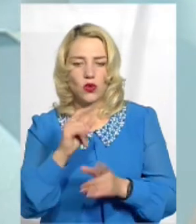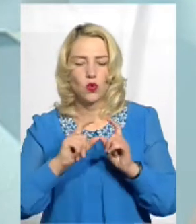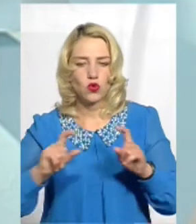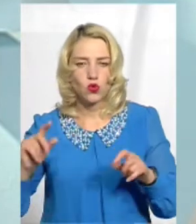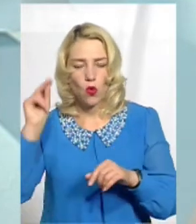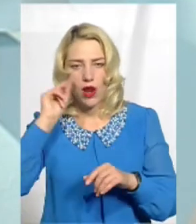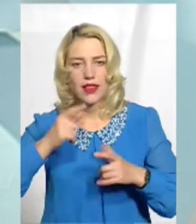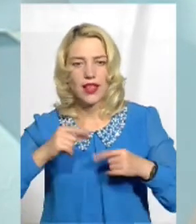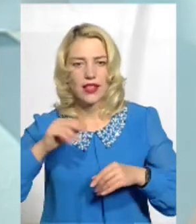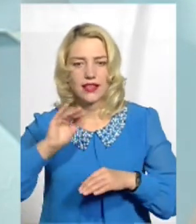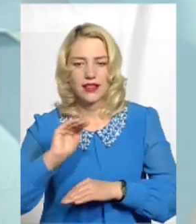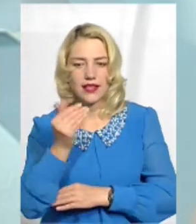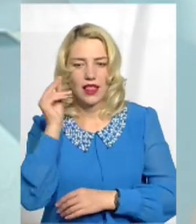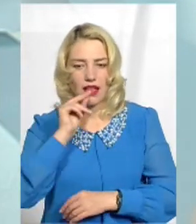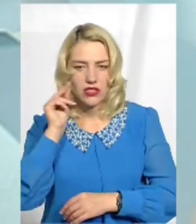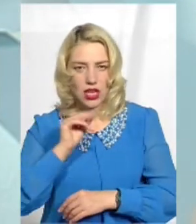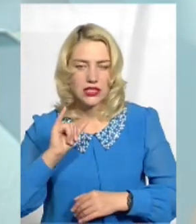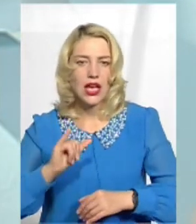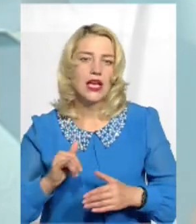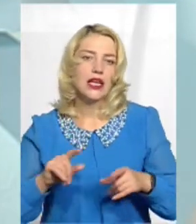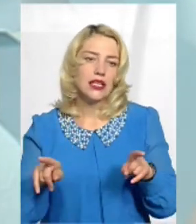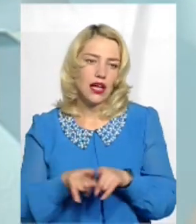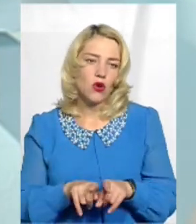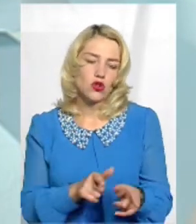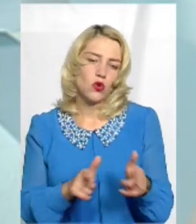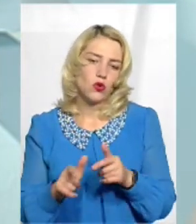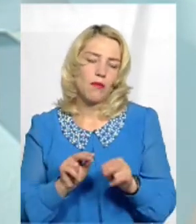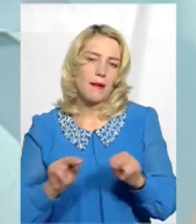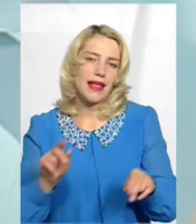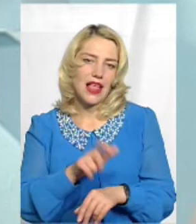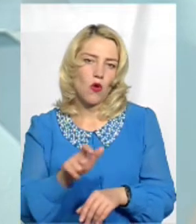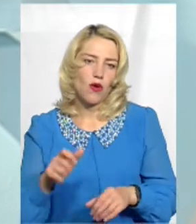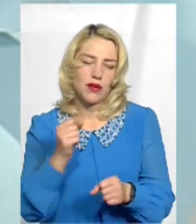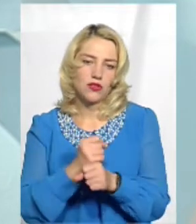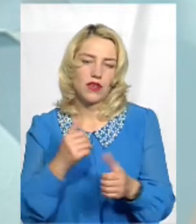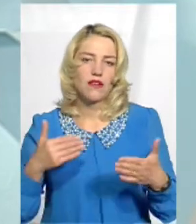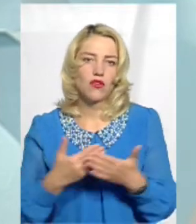вона навчається. Ну і готуємо педагогів працювати у нових